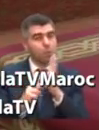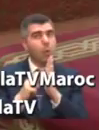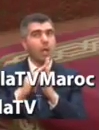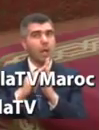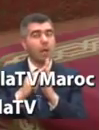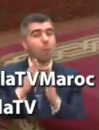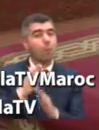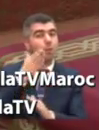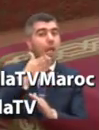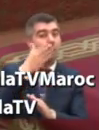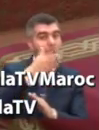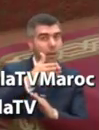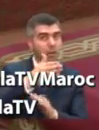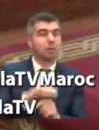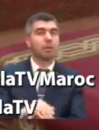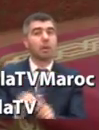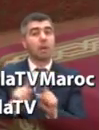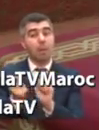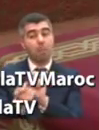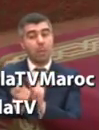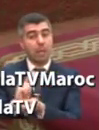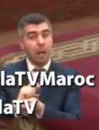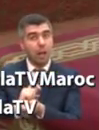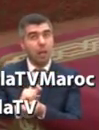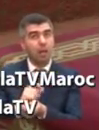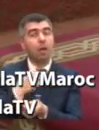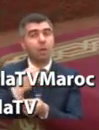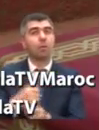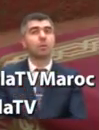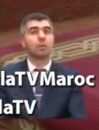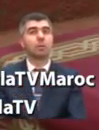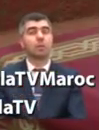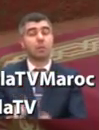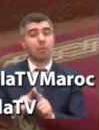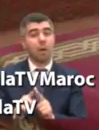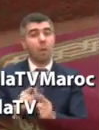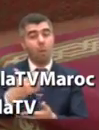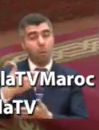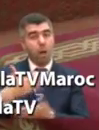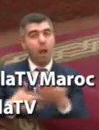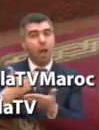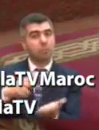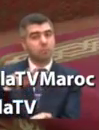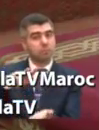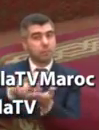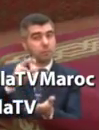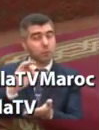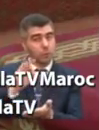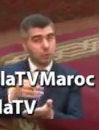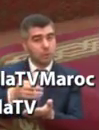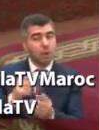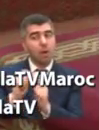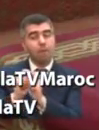كنوجدوهم للمستقبل باش ما يبقاو ينتقلوا من منطقه لمنطقه افيك مع بديزوتوريزاسيون بالاتفاق مع السيد